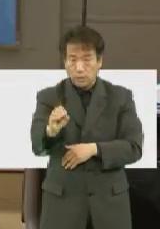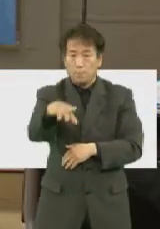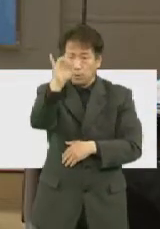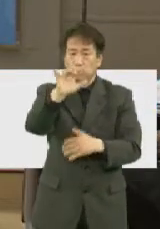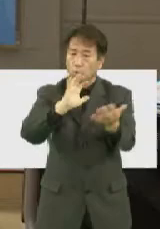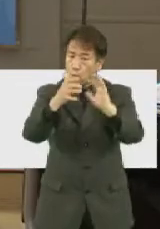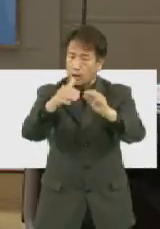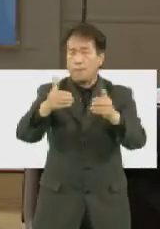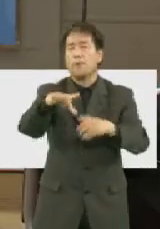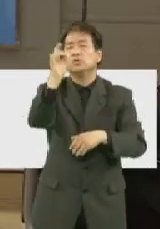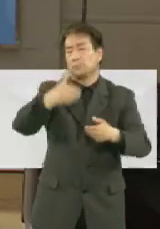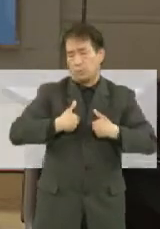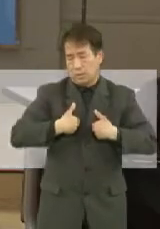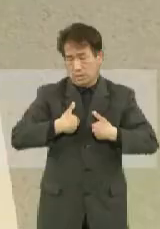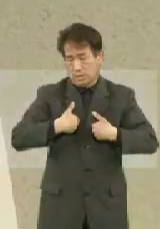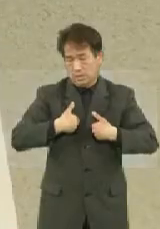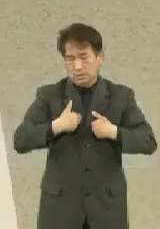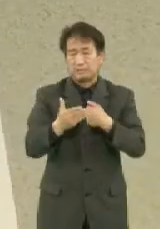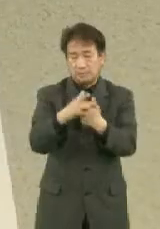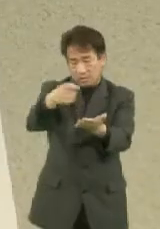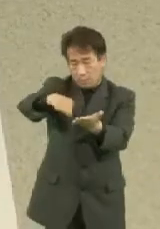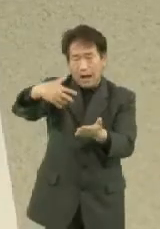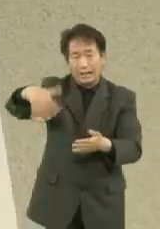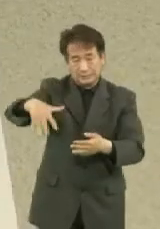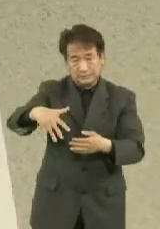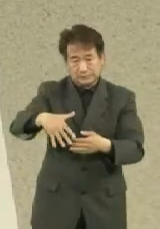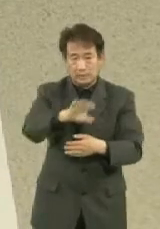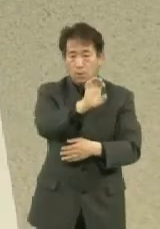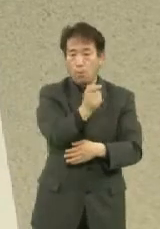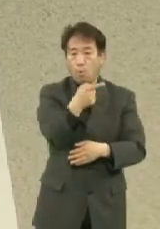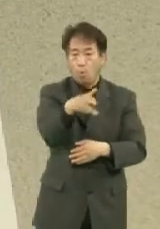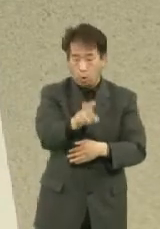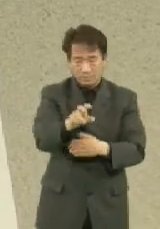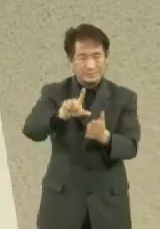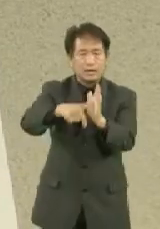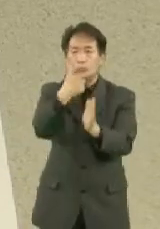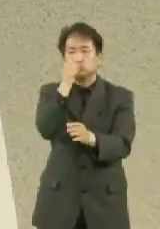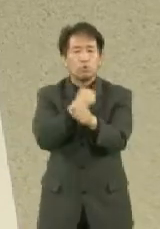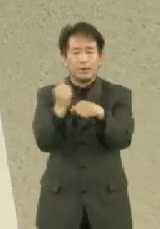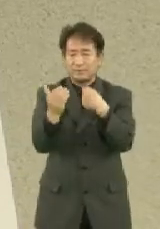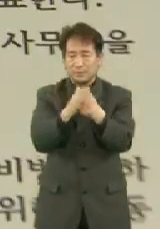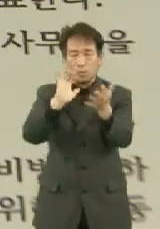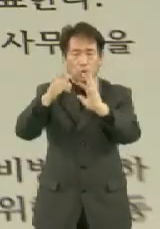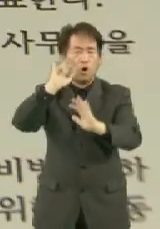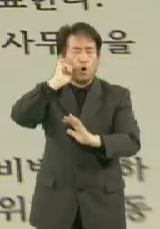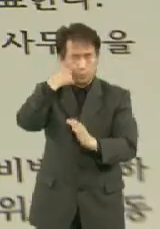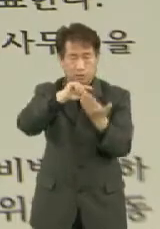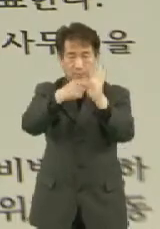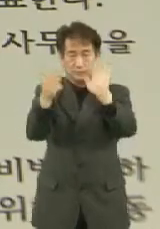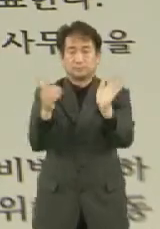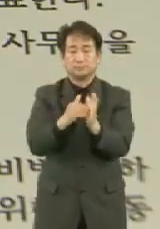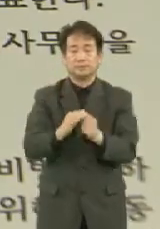선행돼야 한다며 여론조사 합의에 서명하지 않았고 포럼 측은 시간상 토론회는 어렵다는 입장입니다.